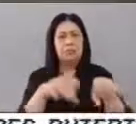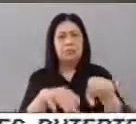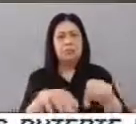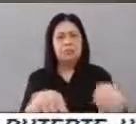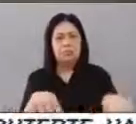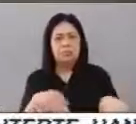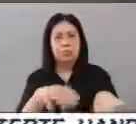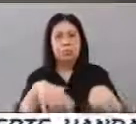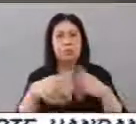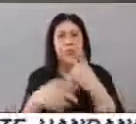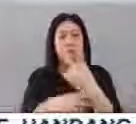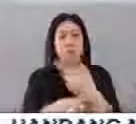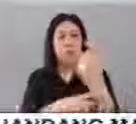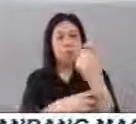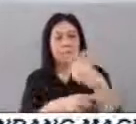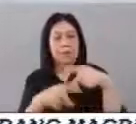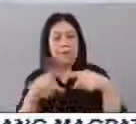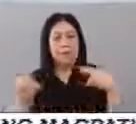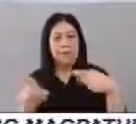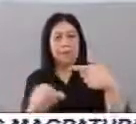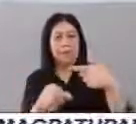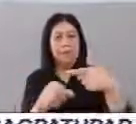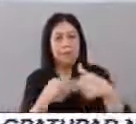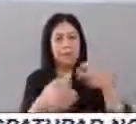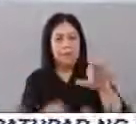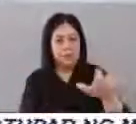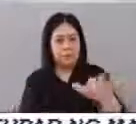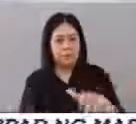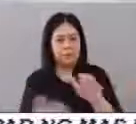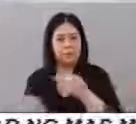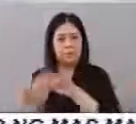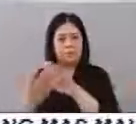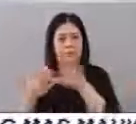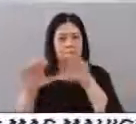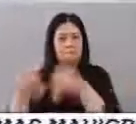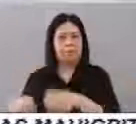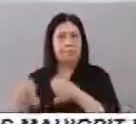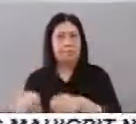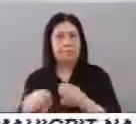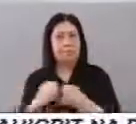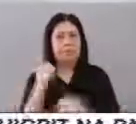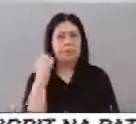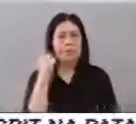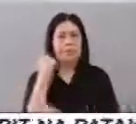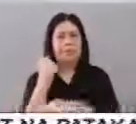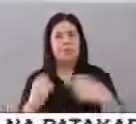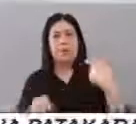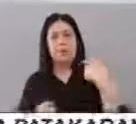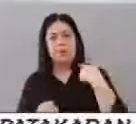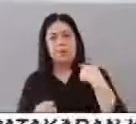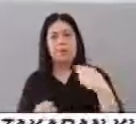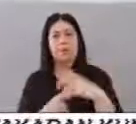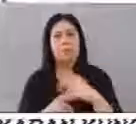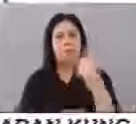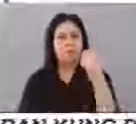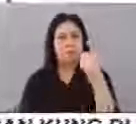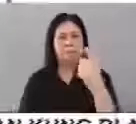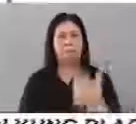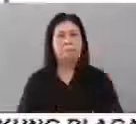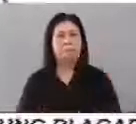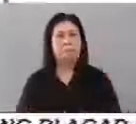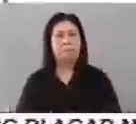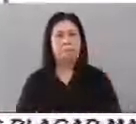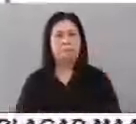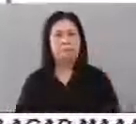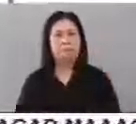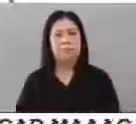1 milyon noong 2020 mula sa mahigit 8 milyon noong 2019. Nanatiling top visitor ng bansa ang mga turista mula